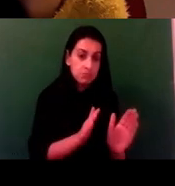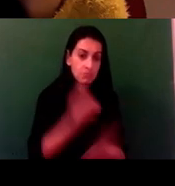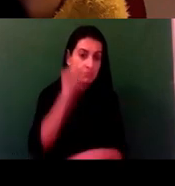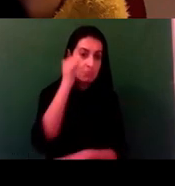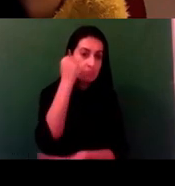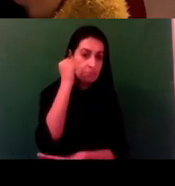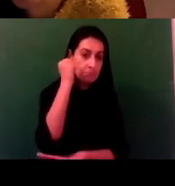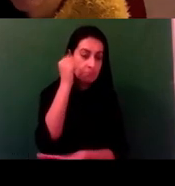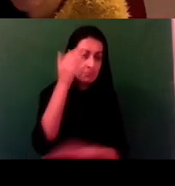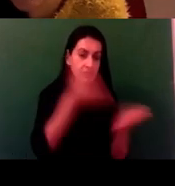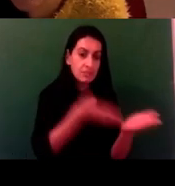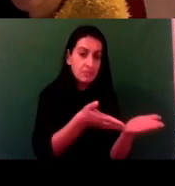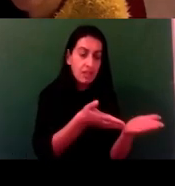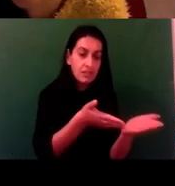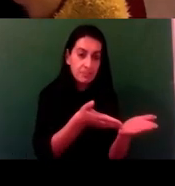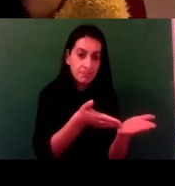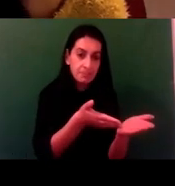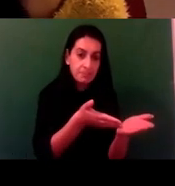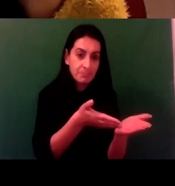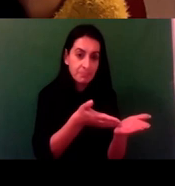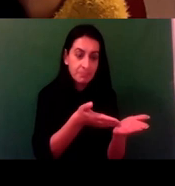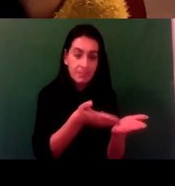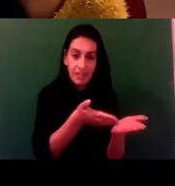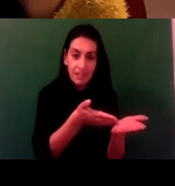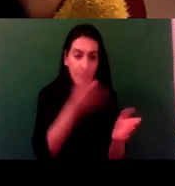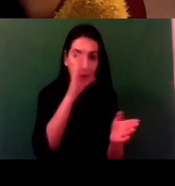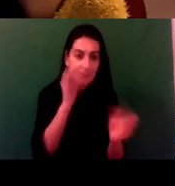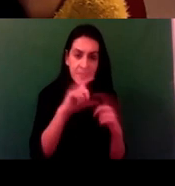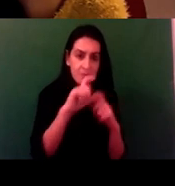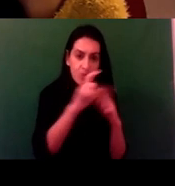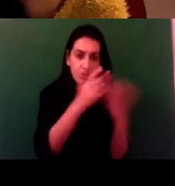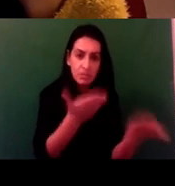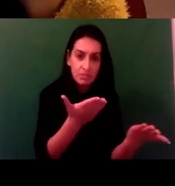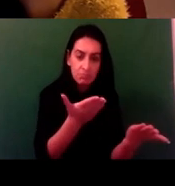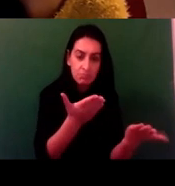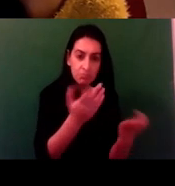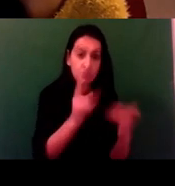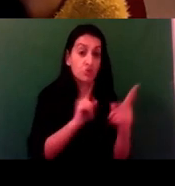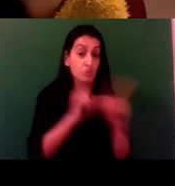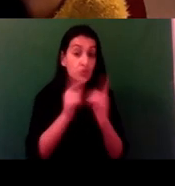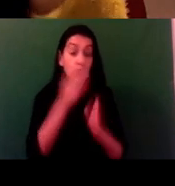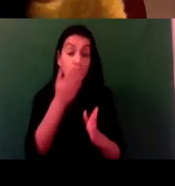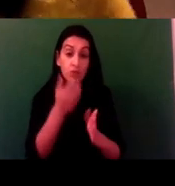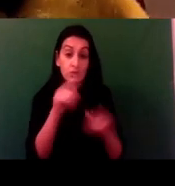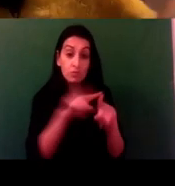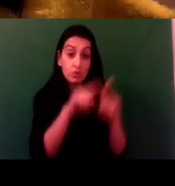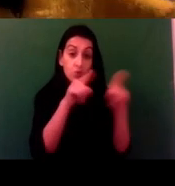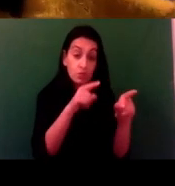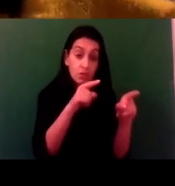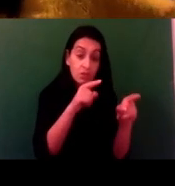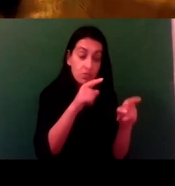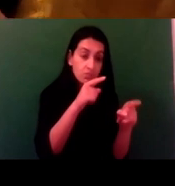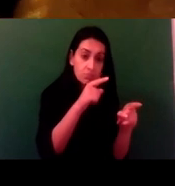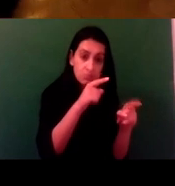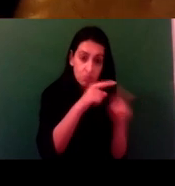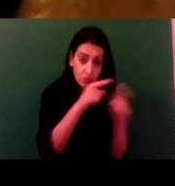miyim? Cihangir'de oturuyorum. Taksim'de Bambi büfe mi? Yoksa oradan geçen insanlar mı? Bütün dünyanın vatandaşları mı? Herkesin yolu Taksim'e düşüyor. Dolayısıyla